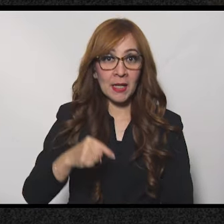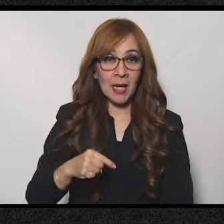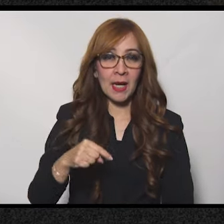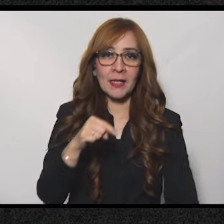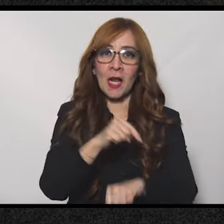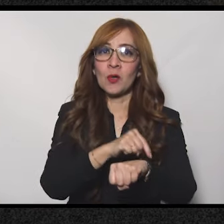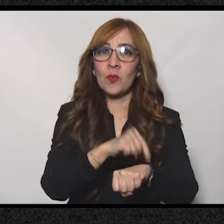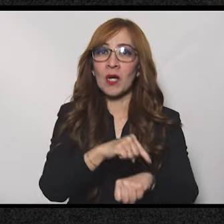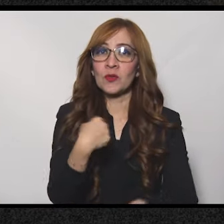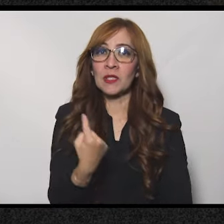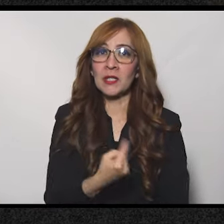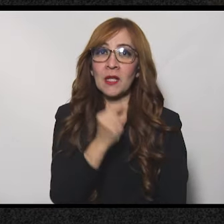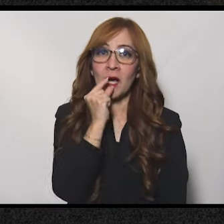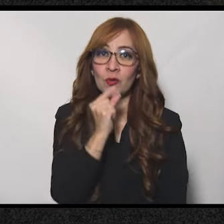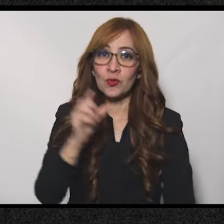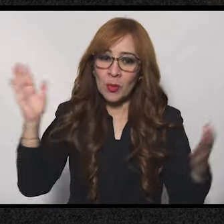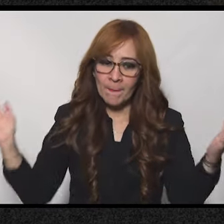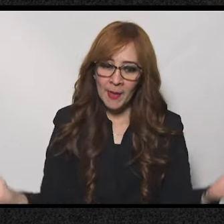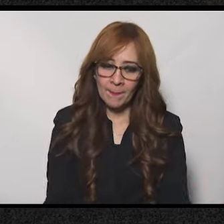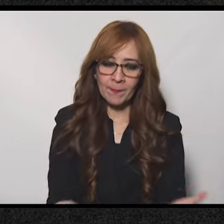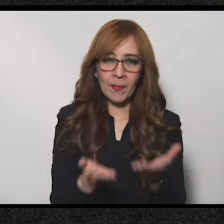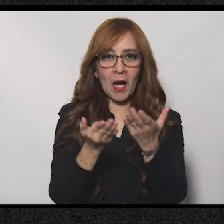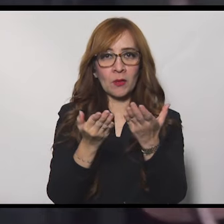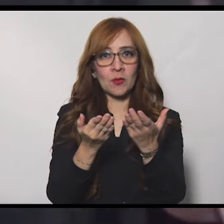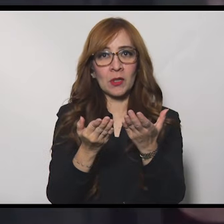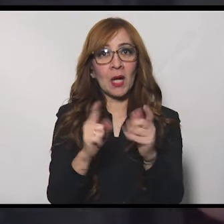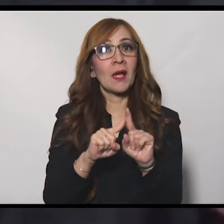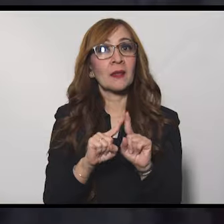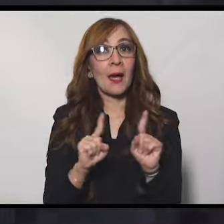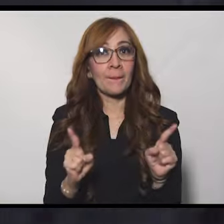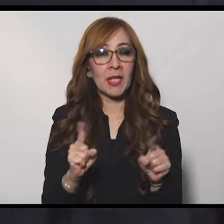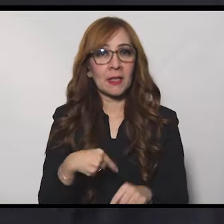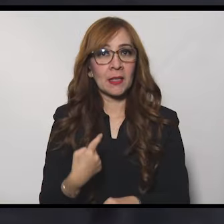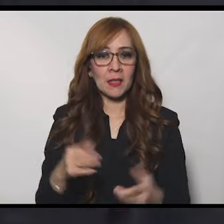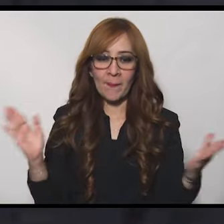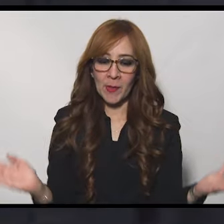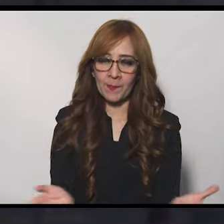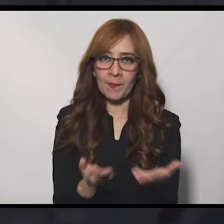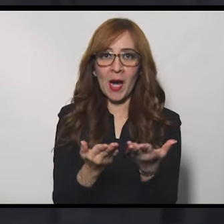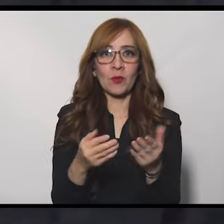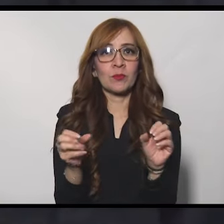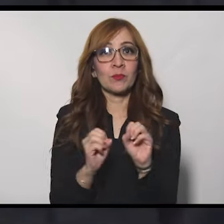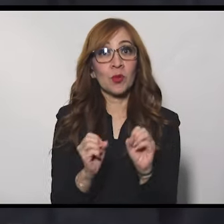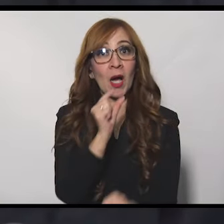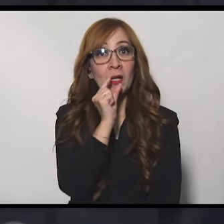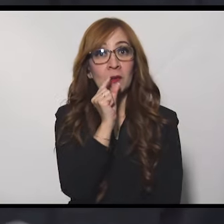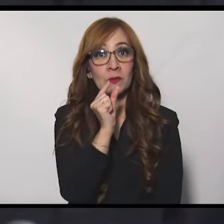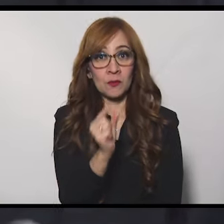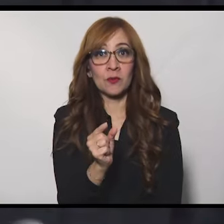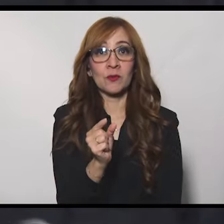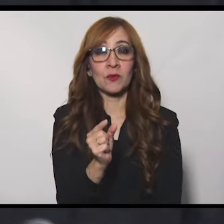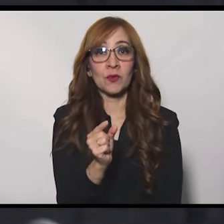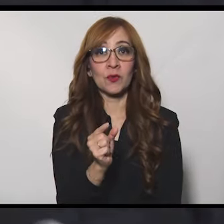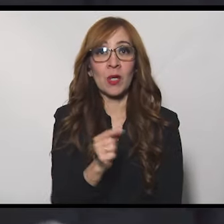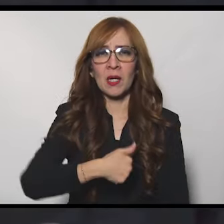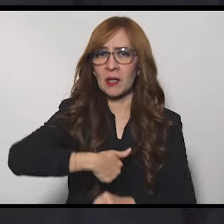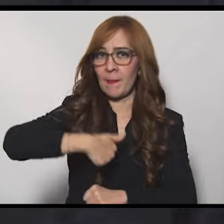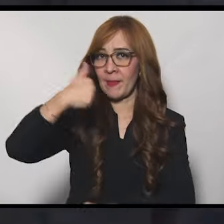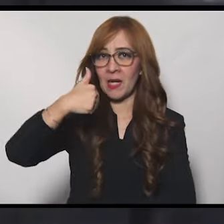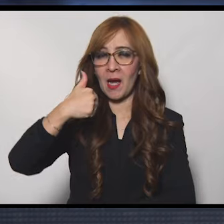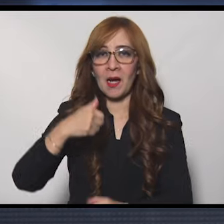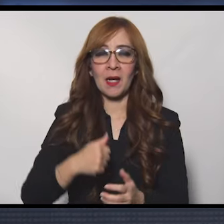adalah momen kita untuk membangun. Tetapi kita membangun bukan untuk yang namanya sebuah